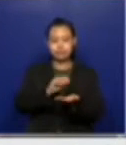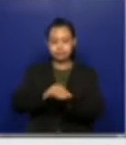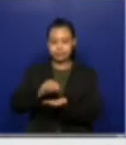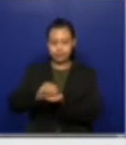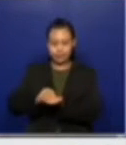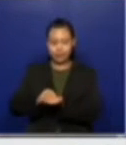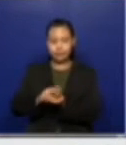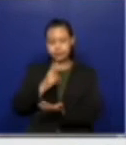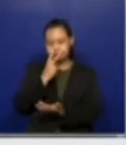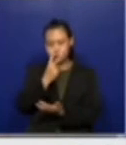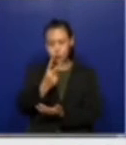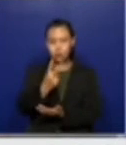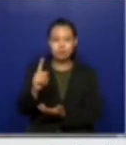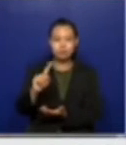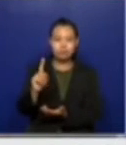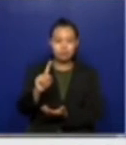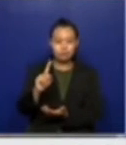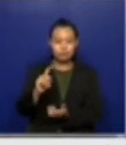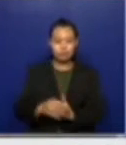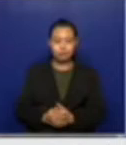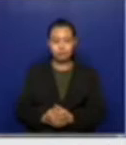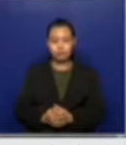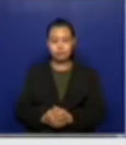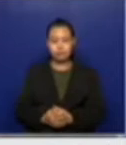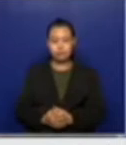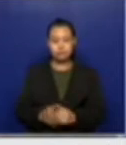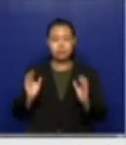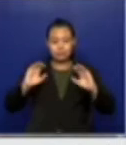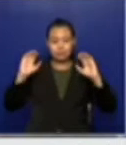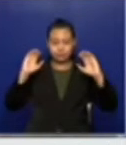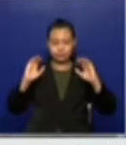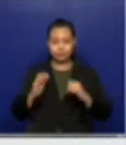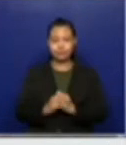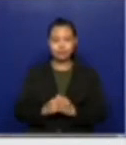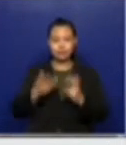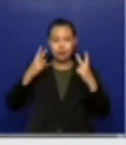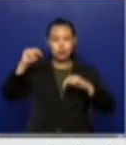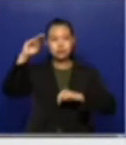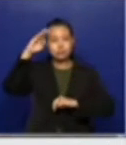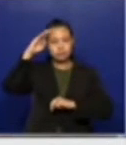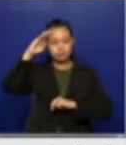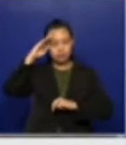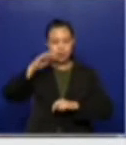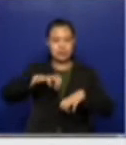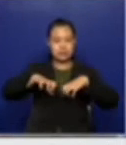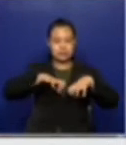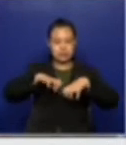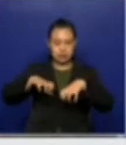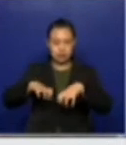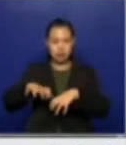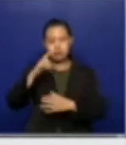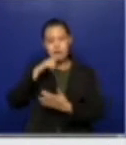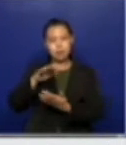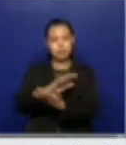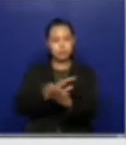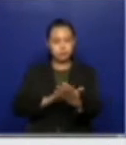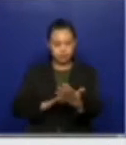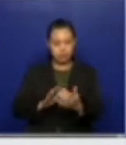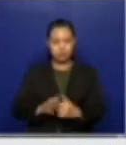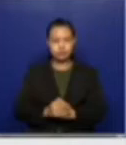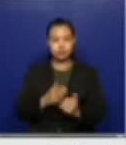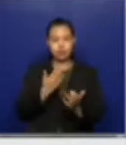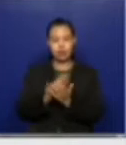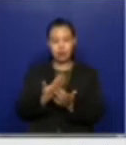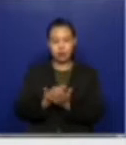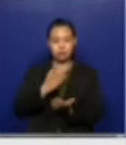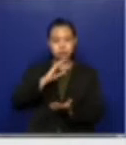จนว่ารัฐบาลของท่านพลเอกประยุทธ์เข้ามาบริหารประเทศใช้งบประมาณ